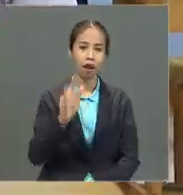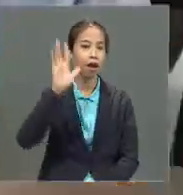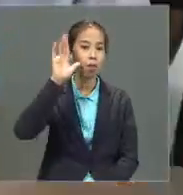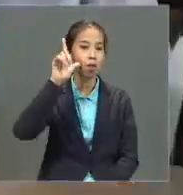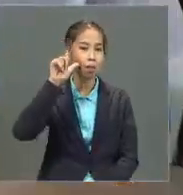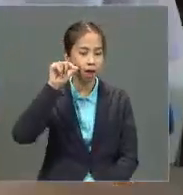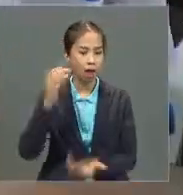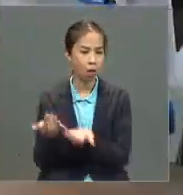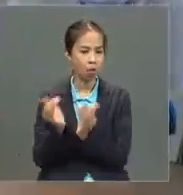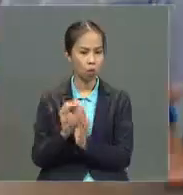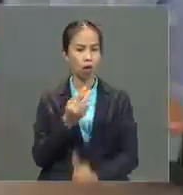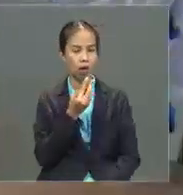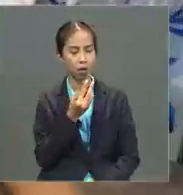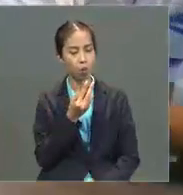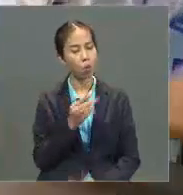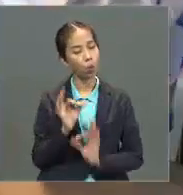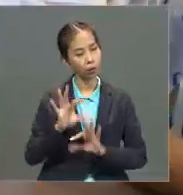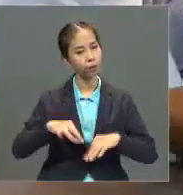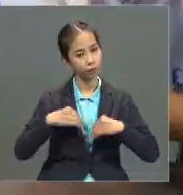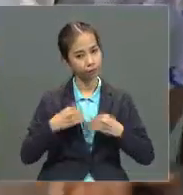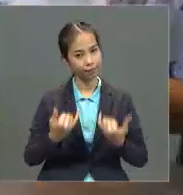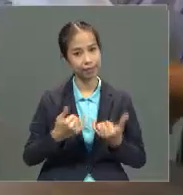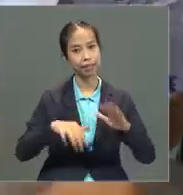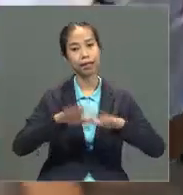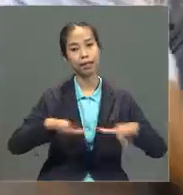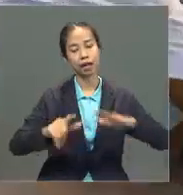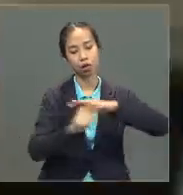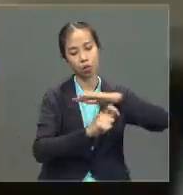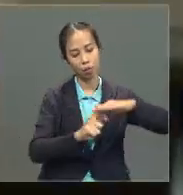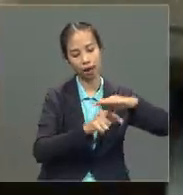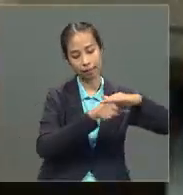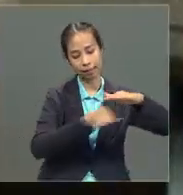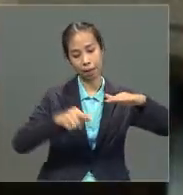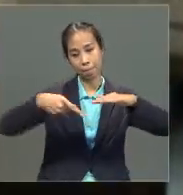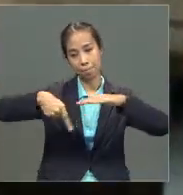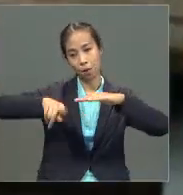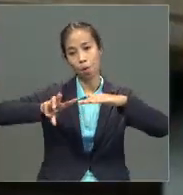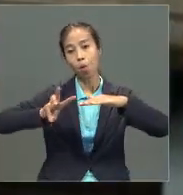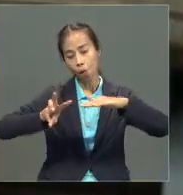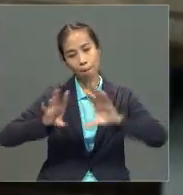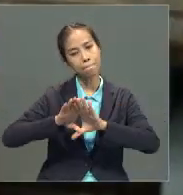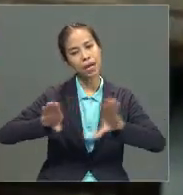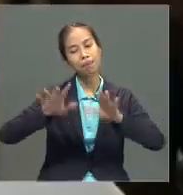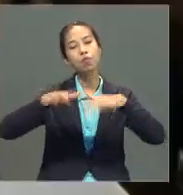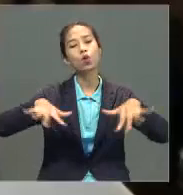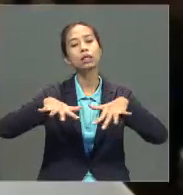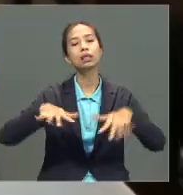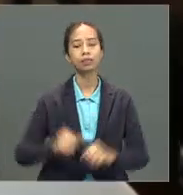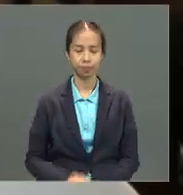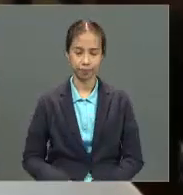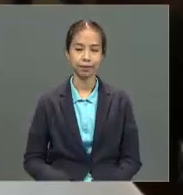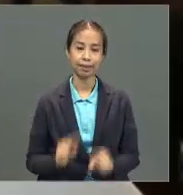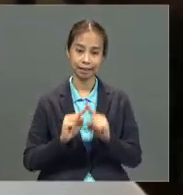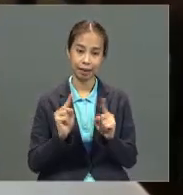ความมั่นใจกันหน่อยเปิดเรียนในระดับอนุบาลถึงชั้นป.6ค่ะที่เต็มรูปแบบ 100% แต่ว่ามีเงื่อนไขอย่าง